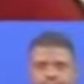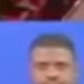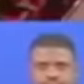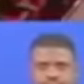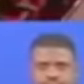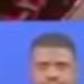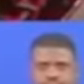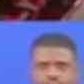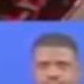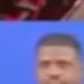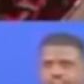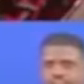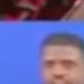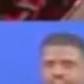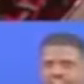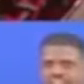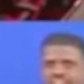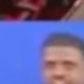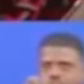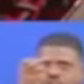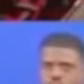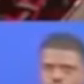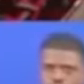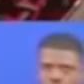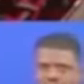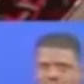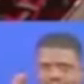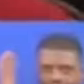Mheshimiwa Said Mohamed Mtanda Mwanza.